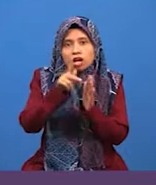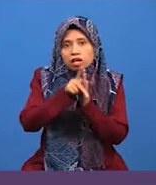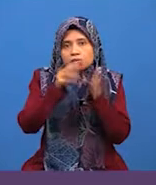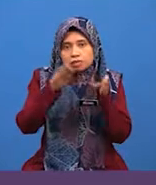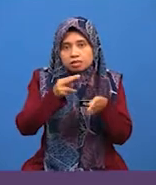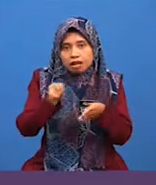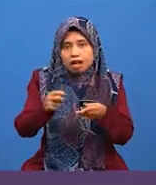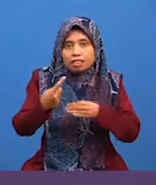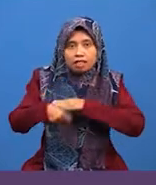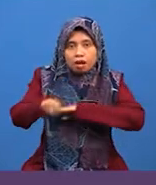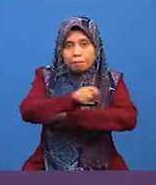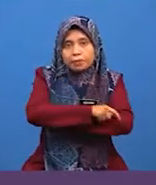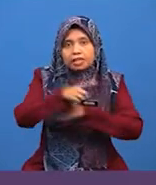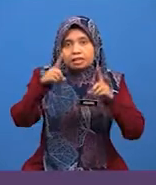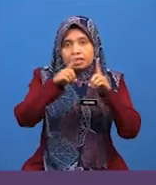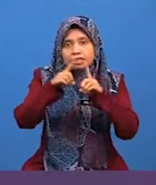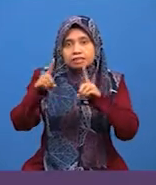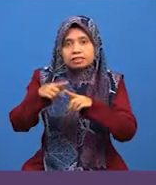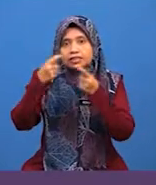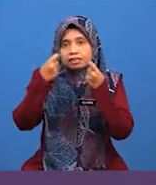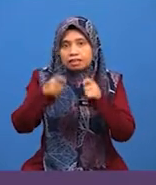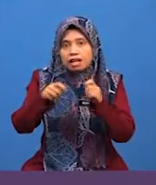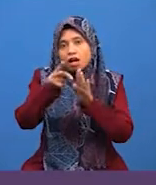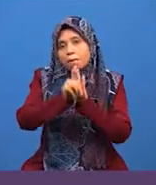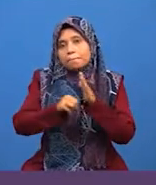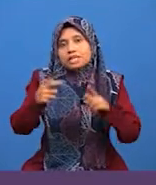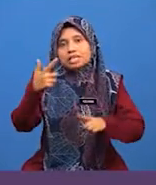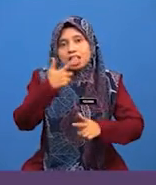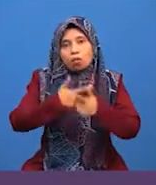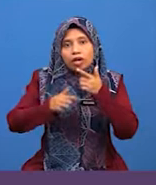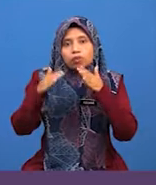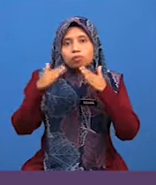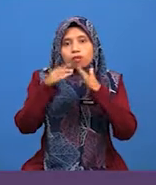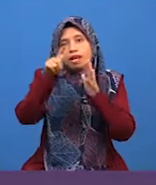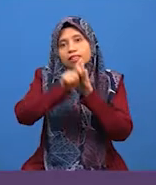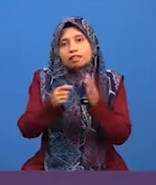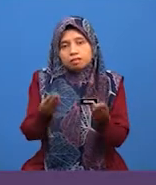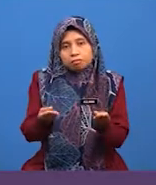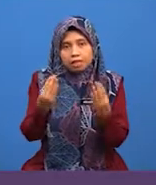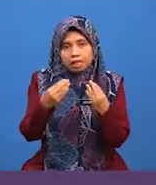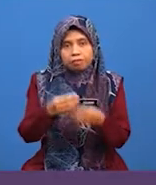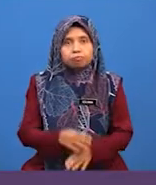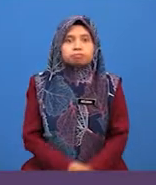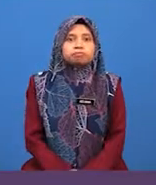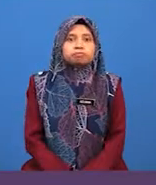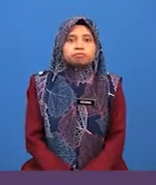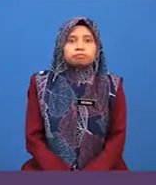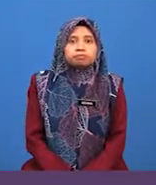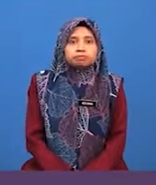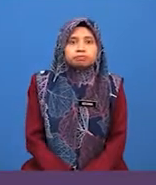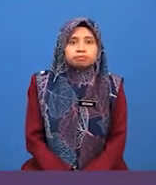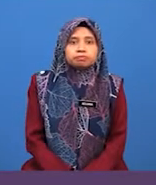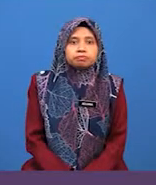murid-murid Sekolah Kebangsaan Taman Desa telah melawat rumah terbalik.